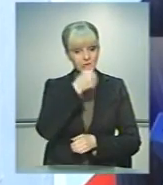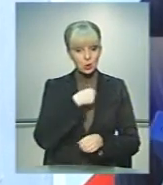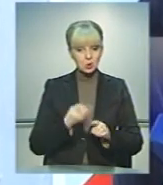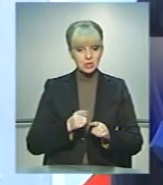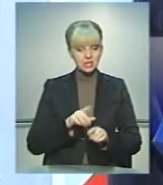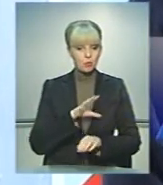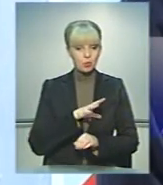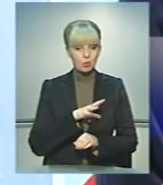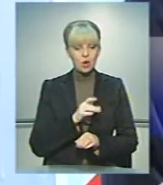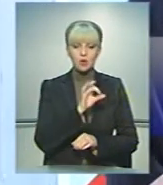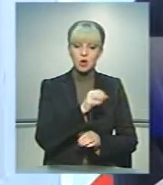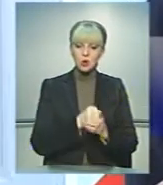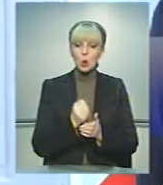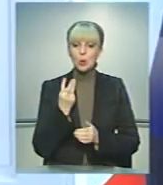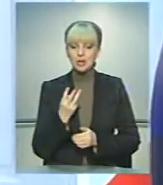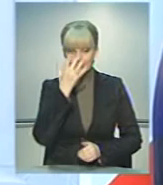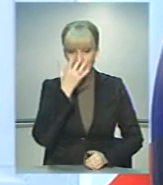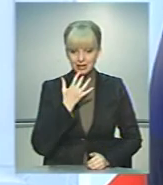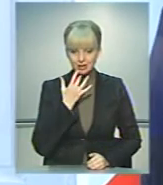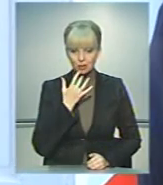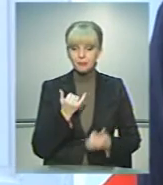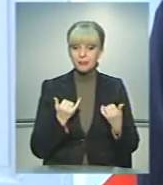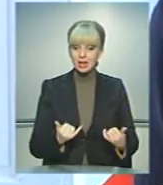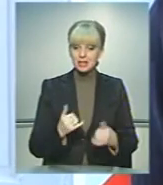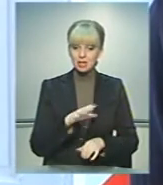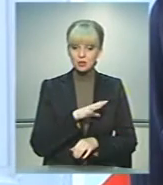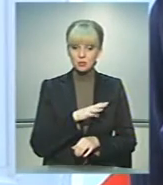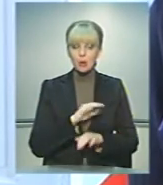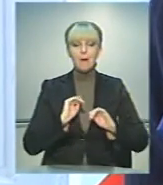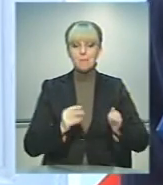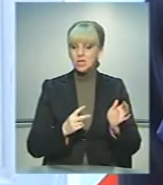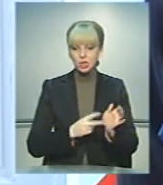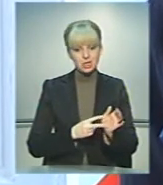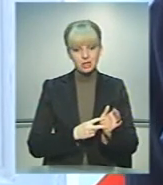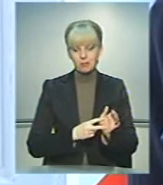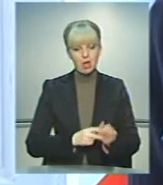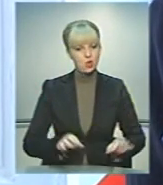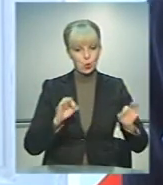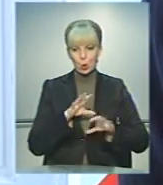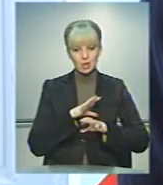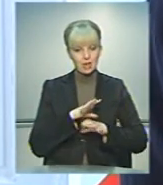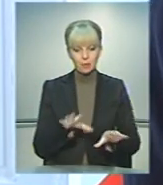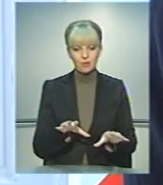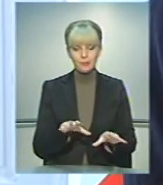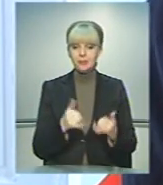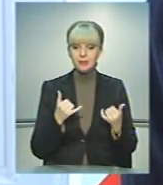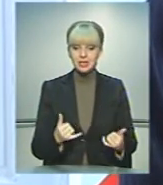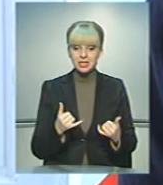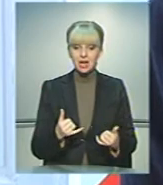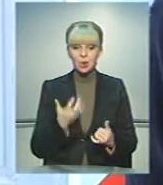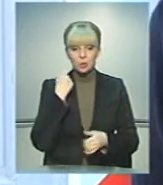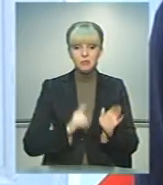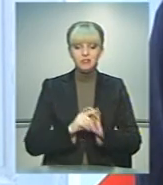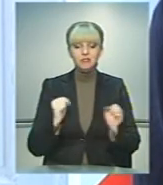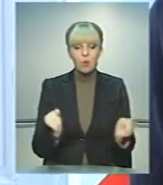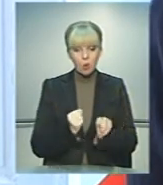було від 0 до 3 літом, а зараз було менше 7, ніколи не було. А зараз, коли